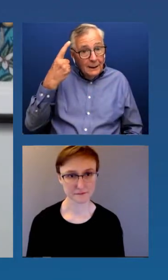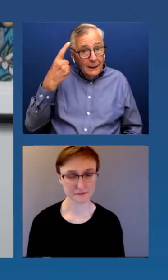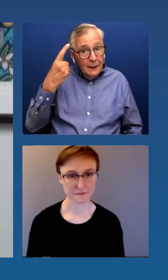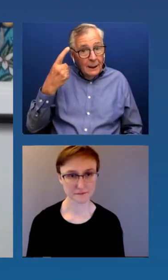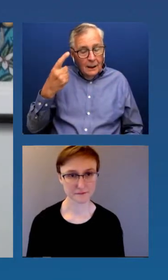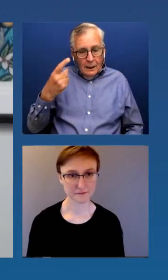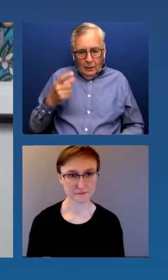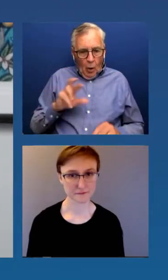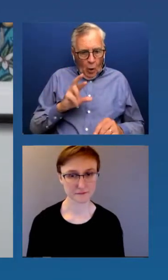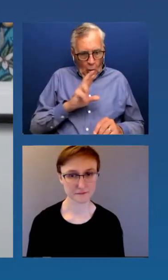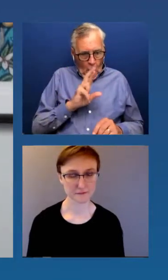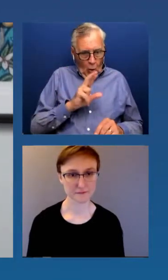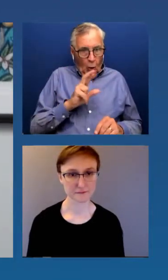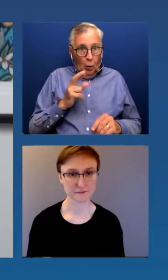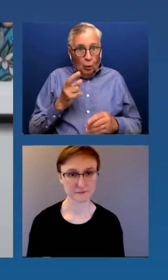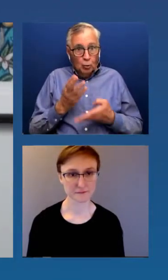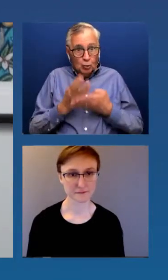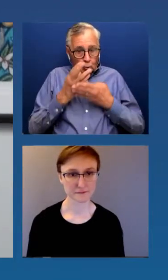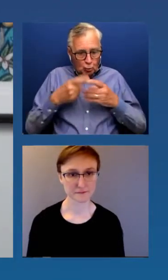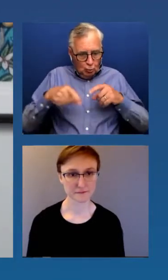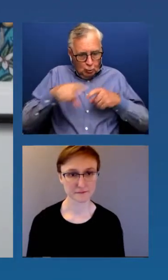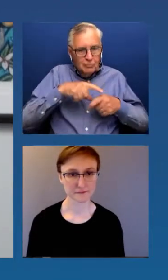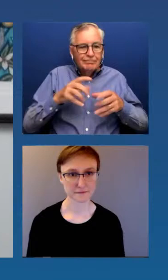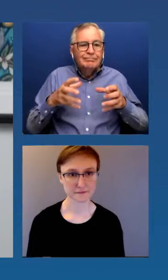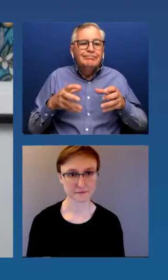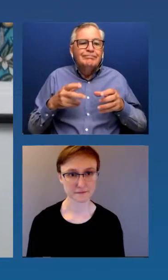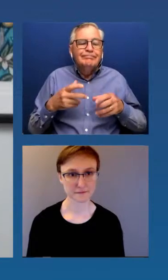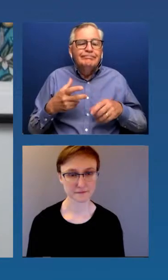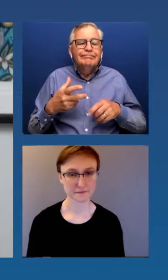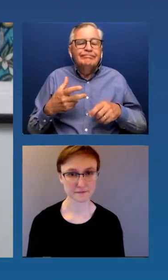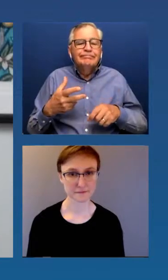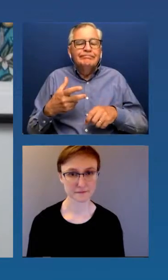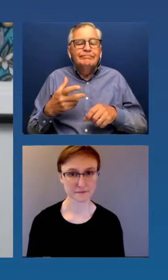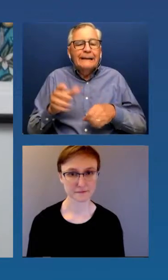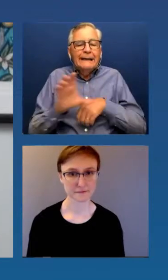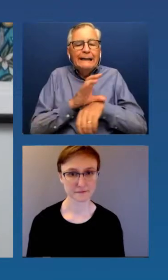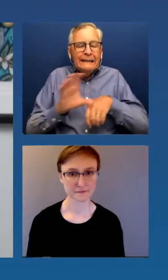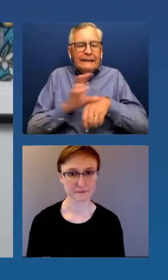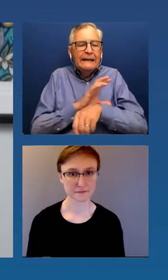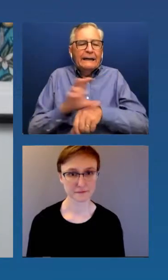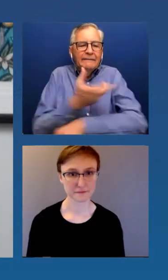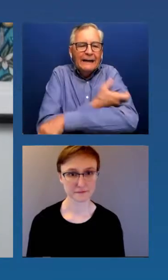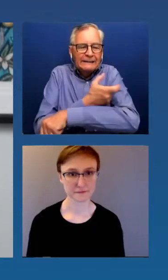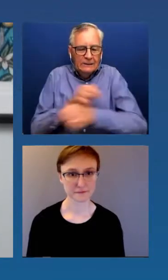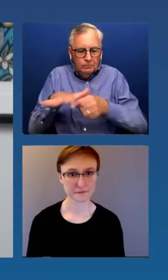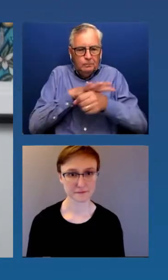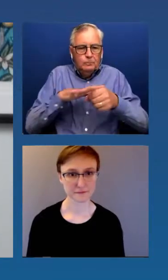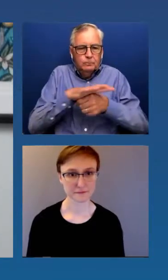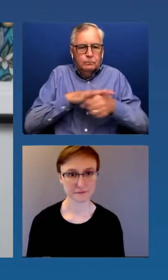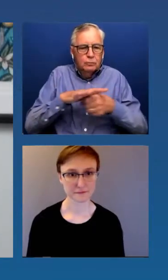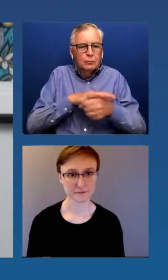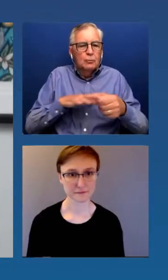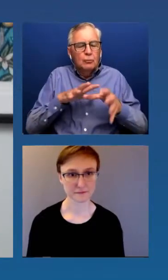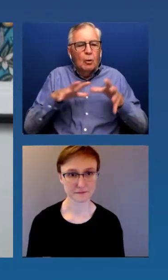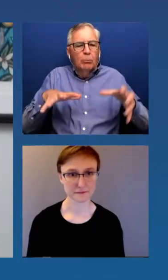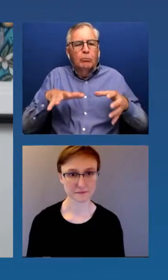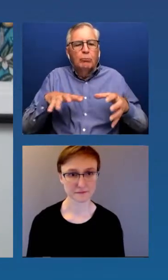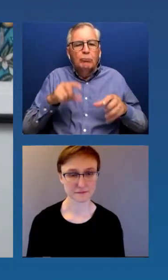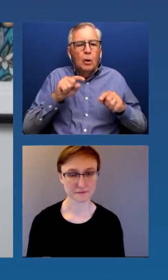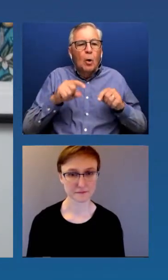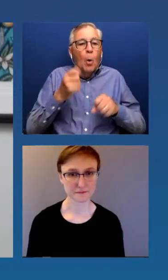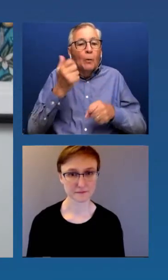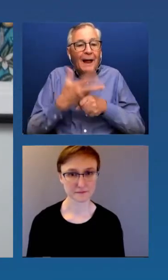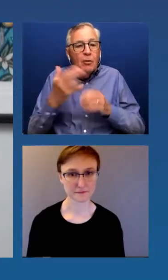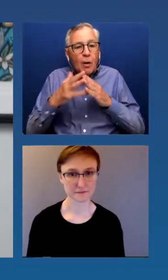prend les ressources des cliniques de vaccination de masse, les grandes cliniques qu'il y avait, par exemple, au Sportsplex de Népine, puis à l'Hôtel de